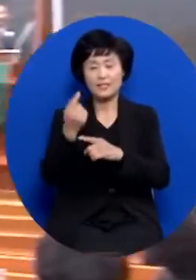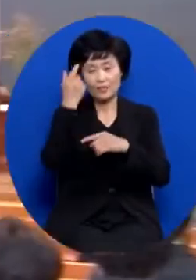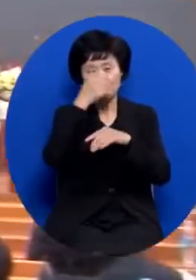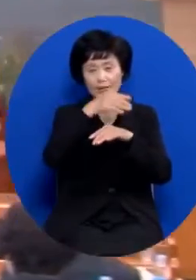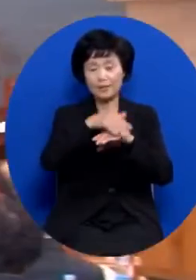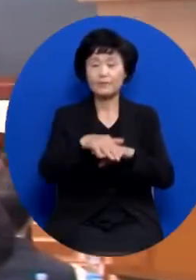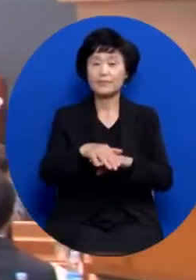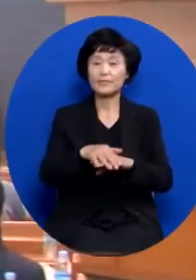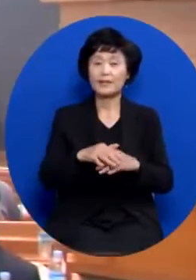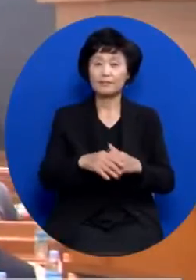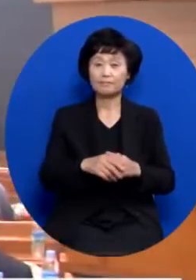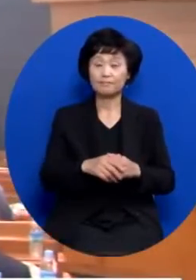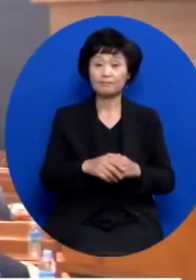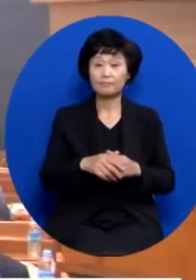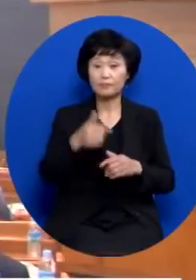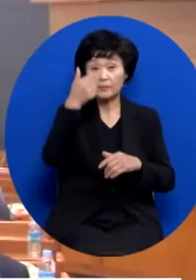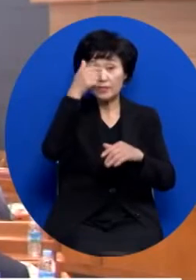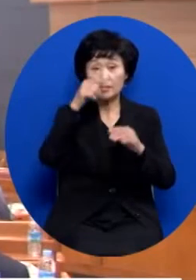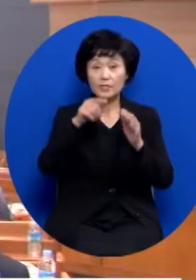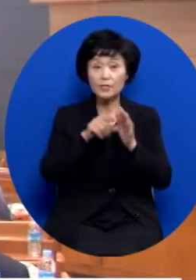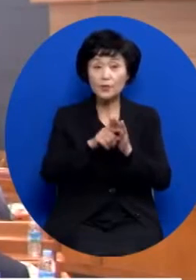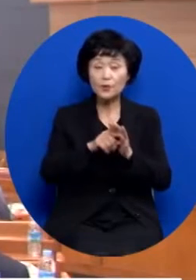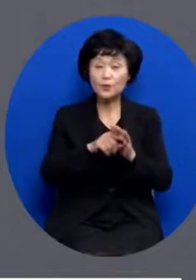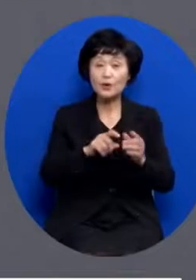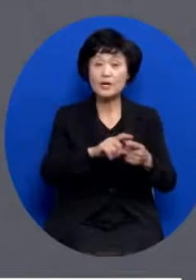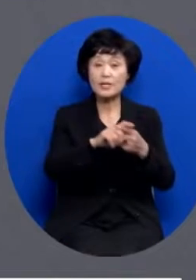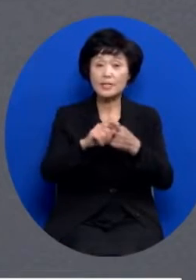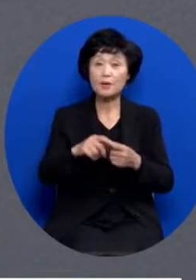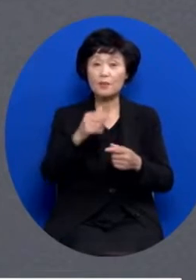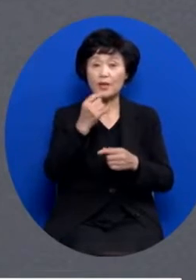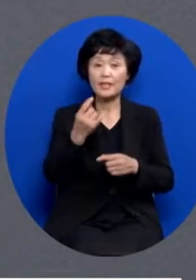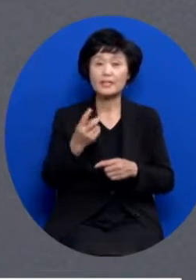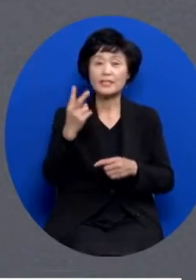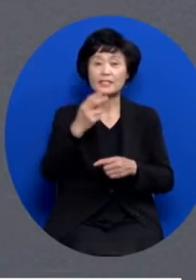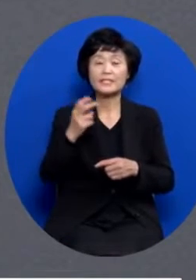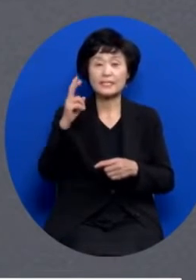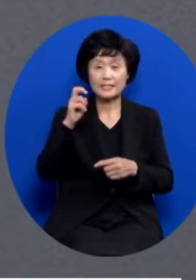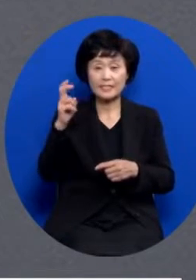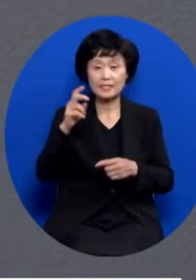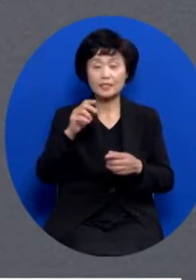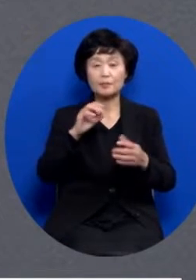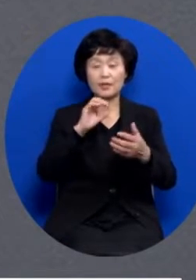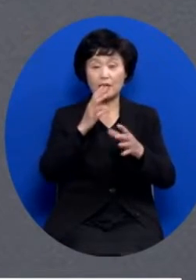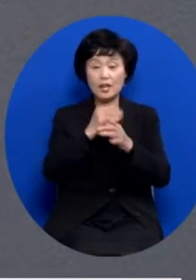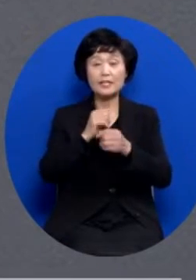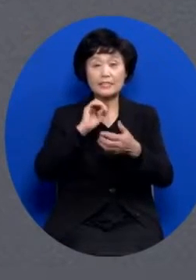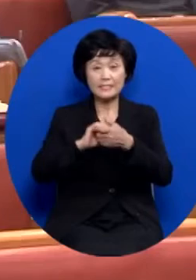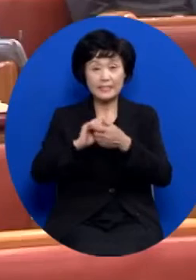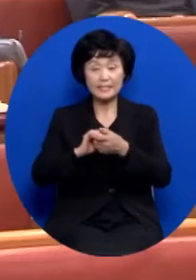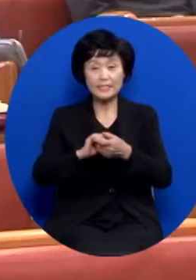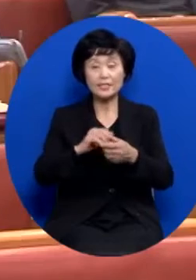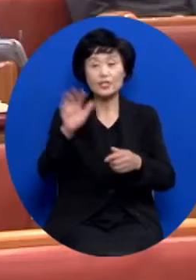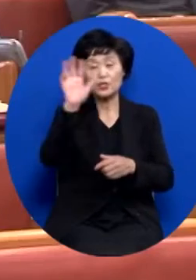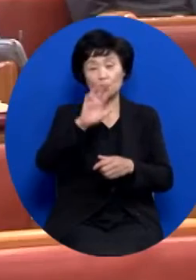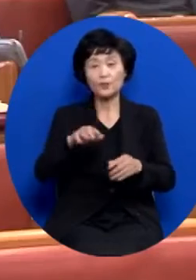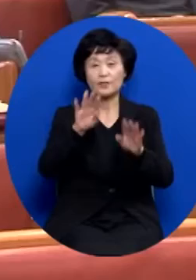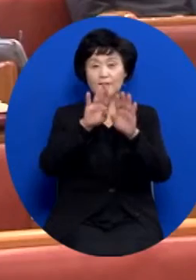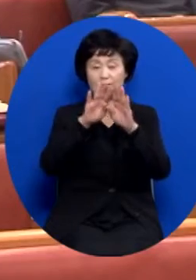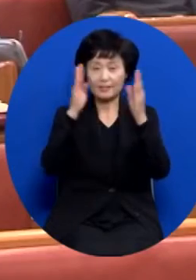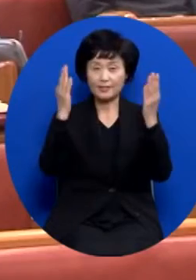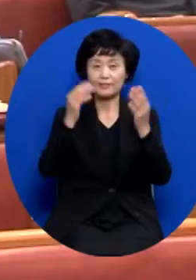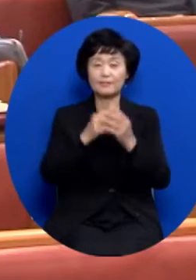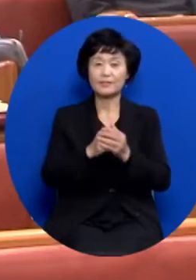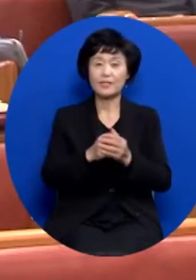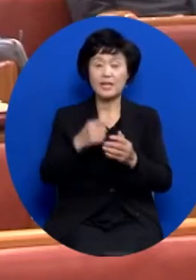괴산군 기독교연합회는 2일 2022 정기총회를 개최했습니다. 예배에서 연합회장 김경준 목사는 지혜의